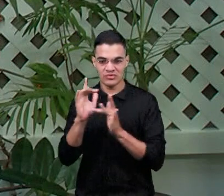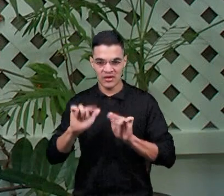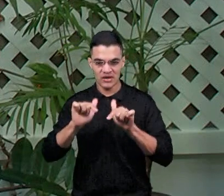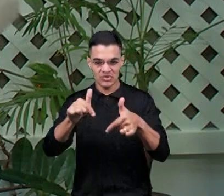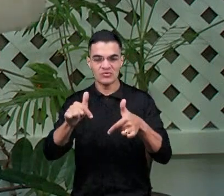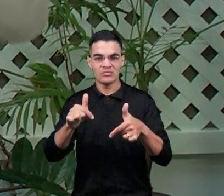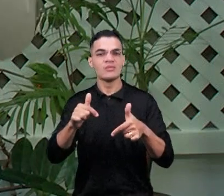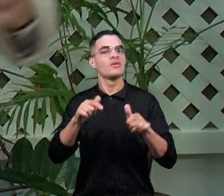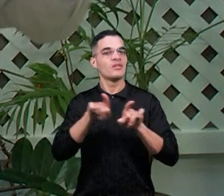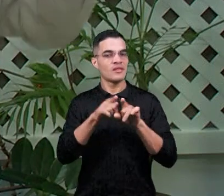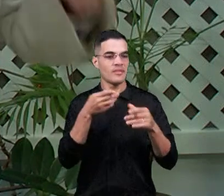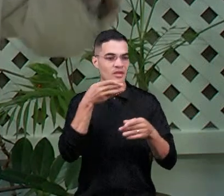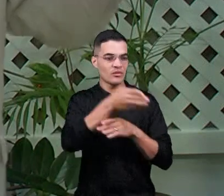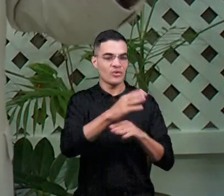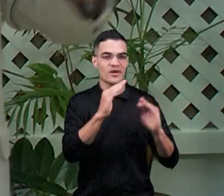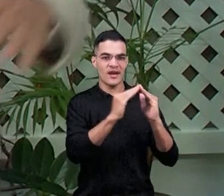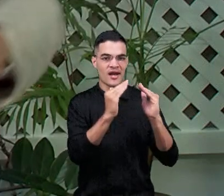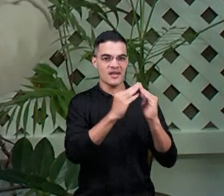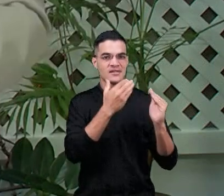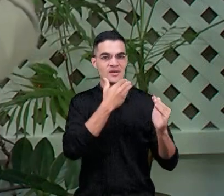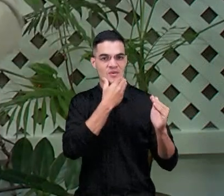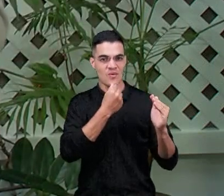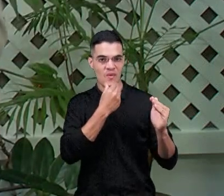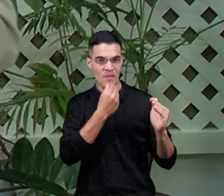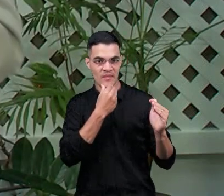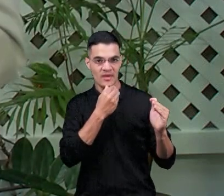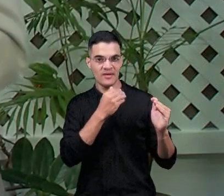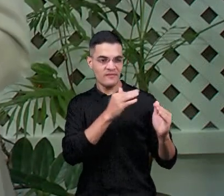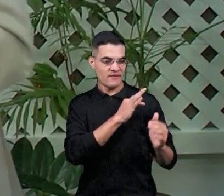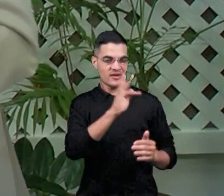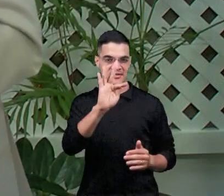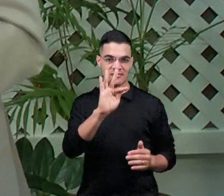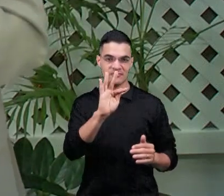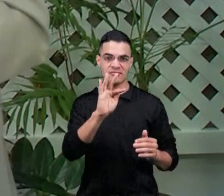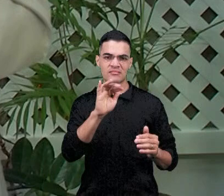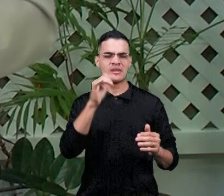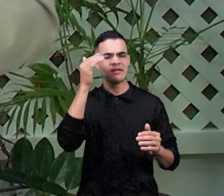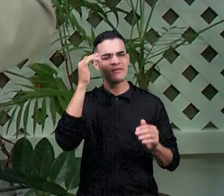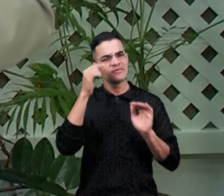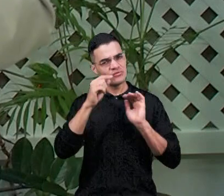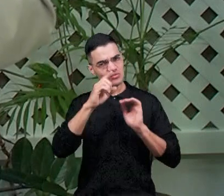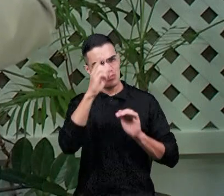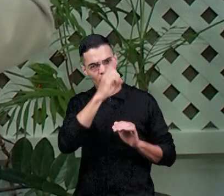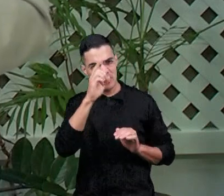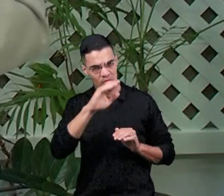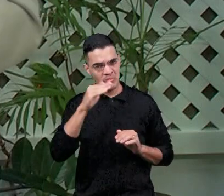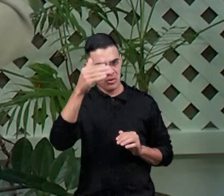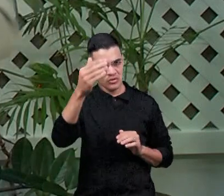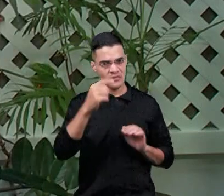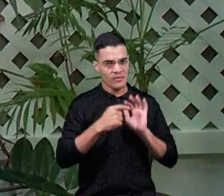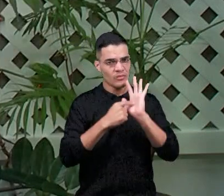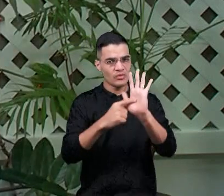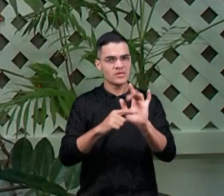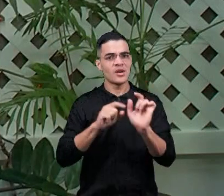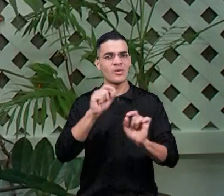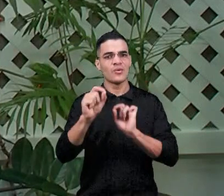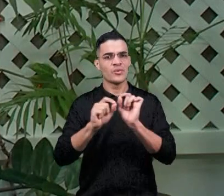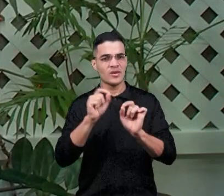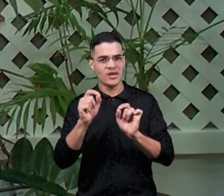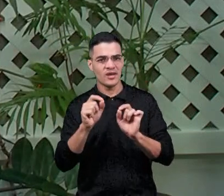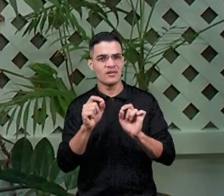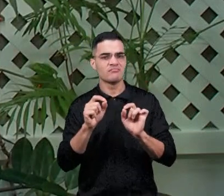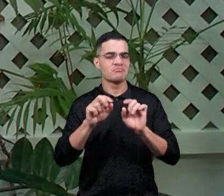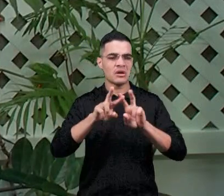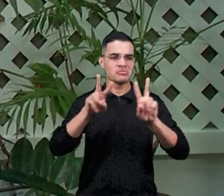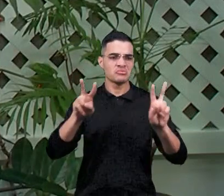à propos de salut? Complètement différent de Jésus. Donc, nous allons porter ce sujet, possiblement encore demain